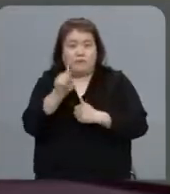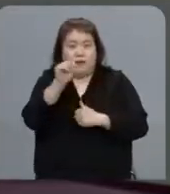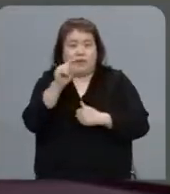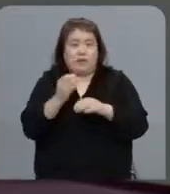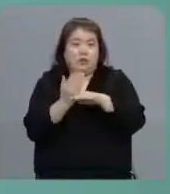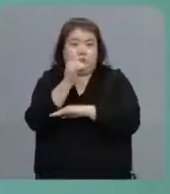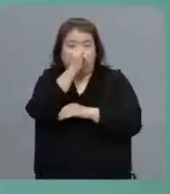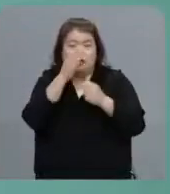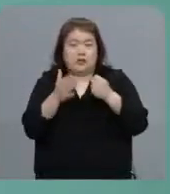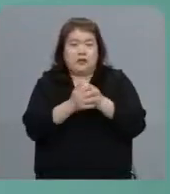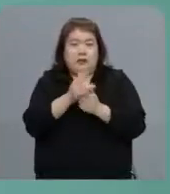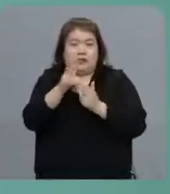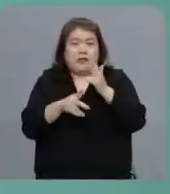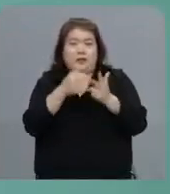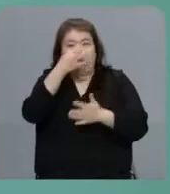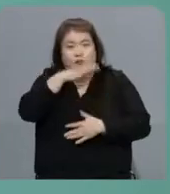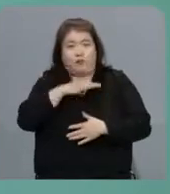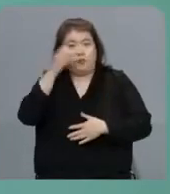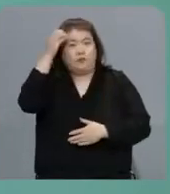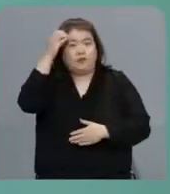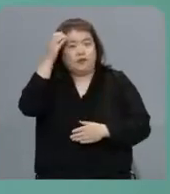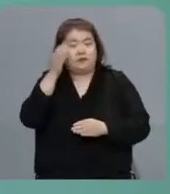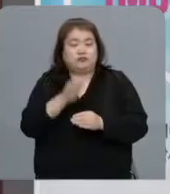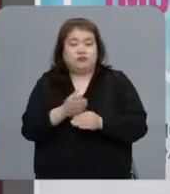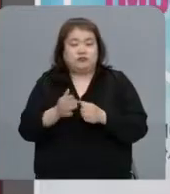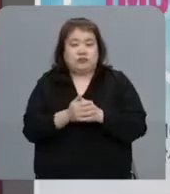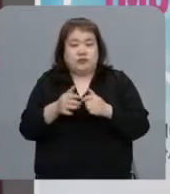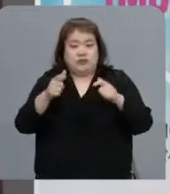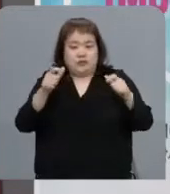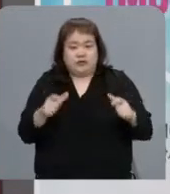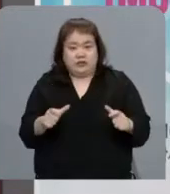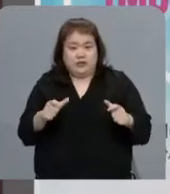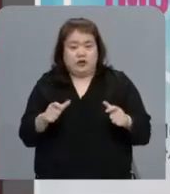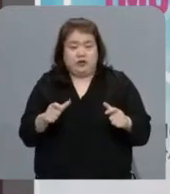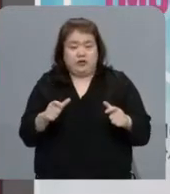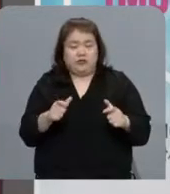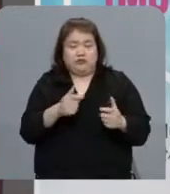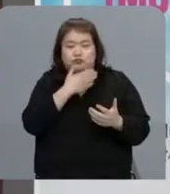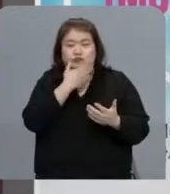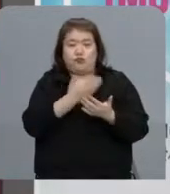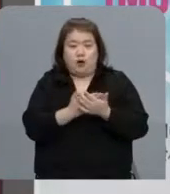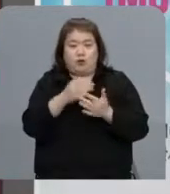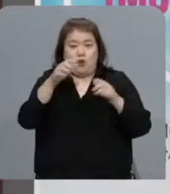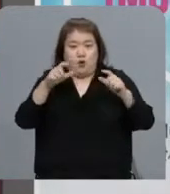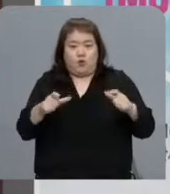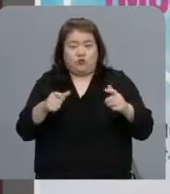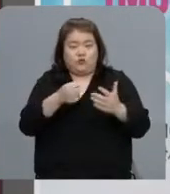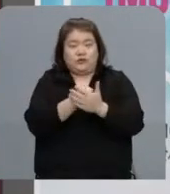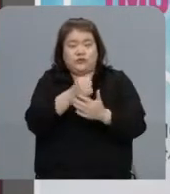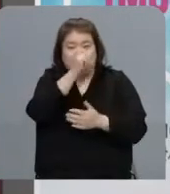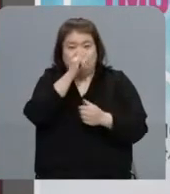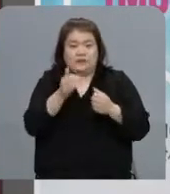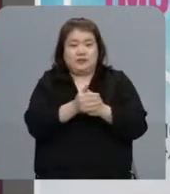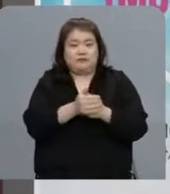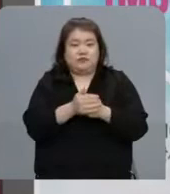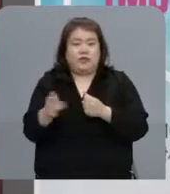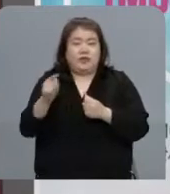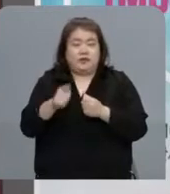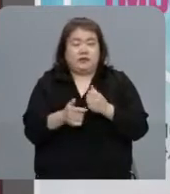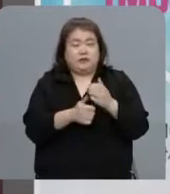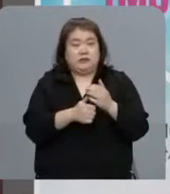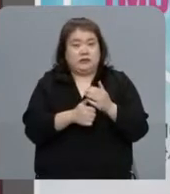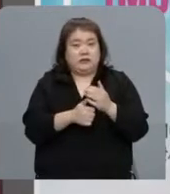파급효과도 기대하고 있습니다 우리 지역이 중점 클러스터 지역으로 지정된 만큼 그